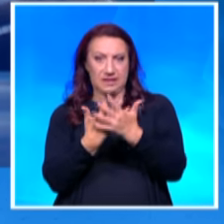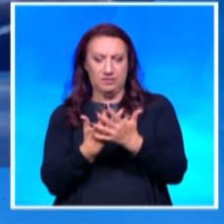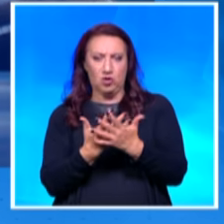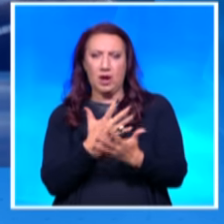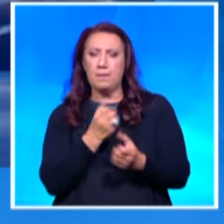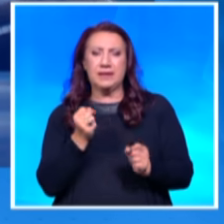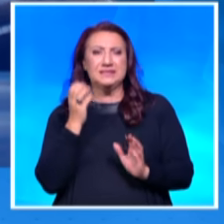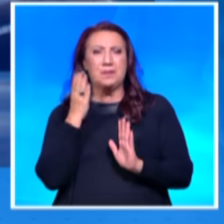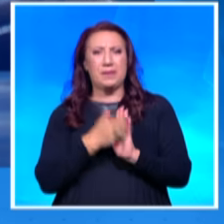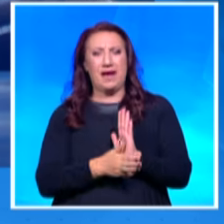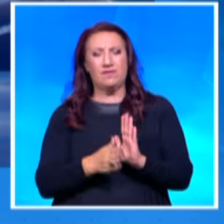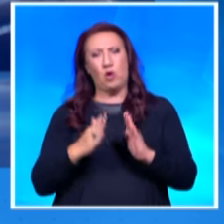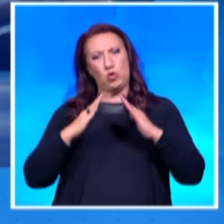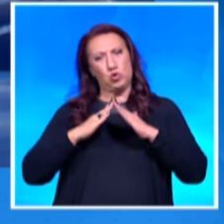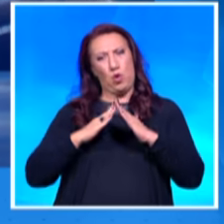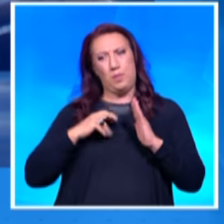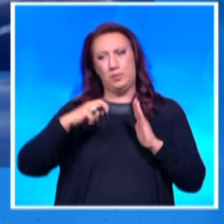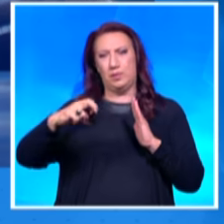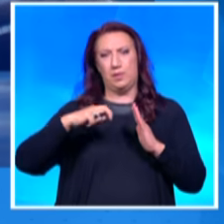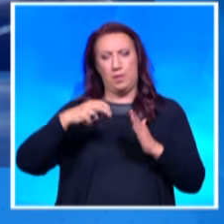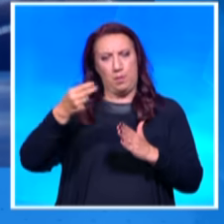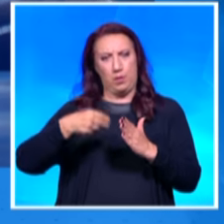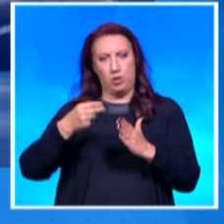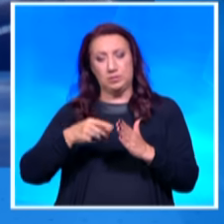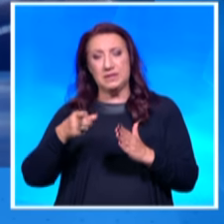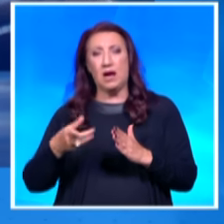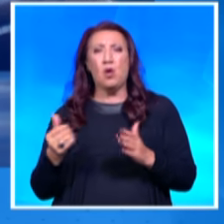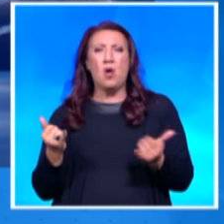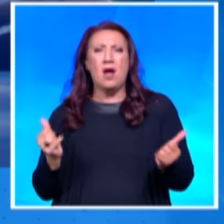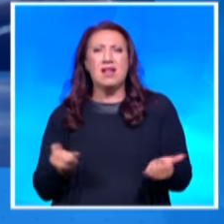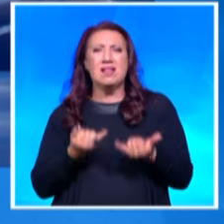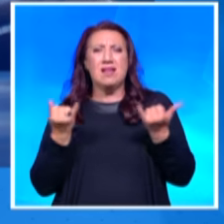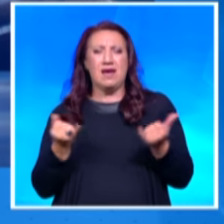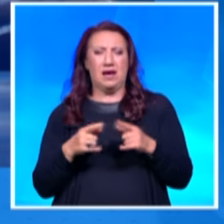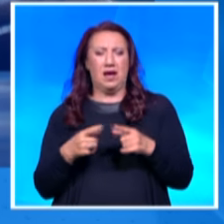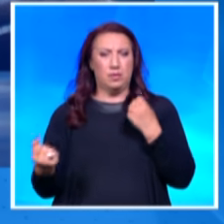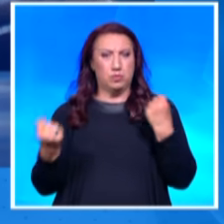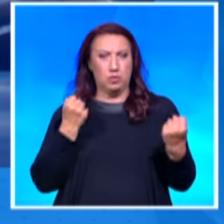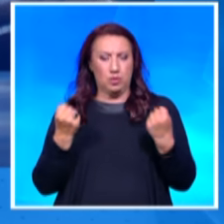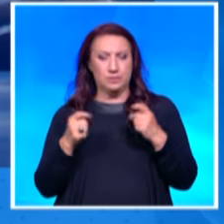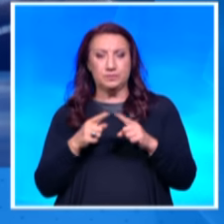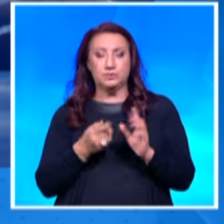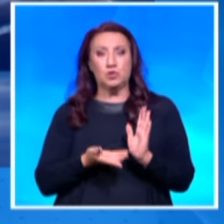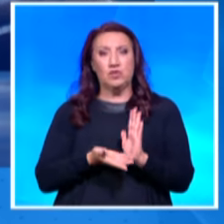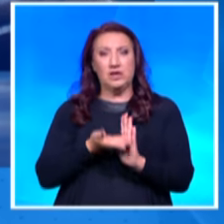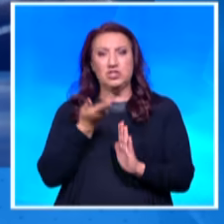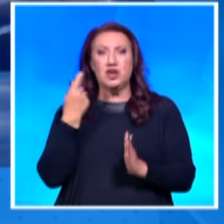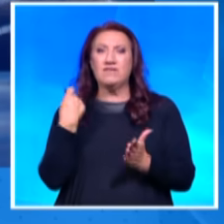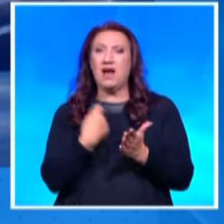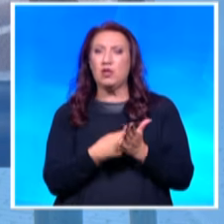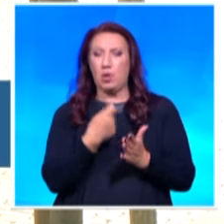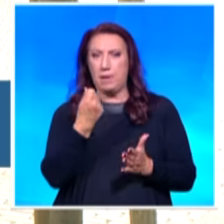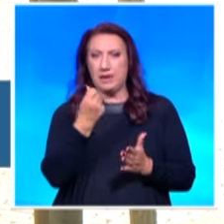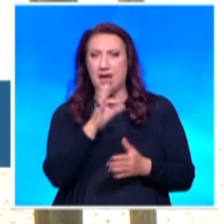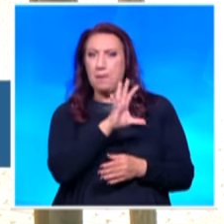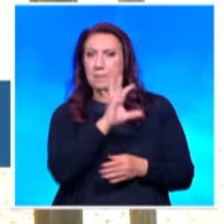на пробация при нанесена лека телесна повреда, увеличава се и паричната глоба от 500 до 1000 лева.